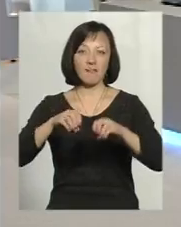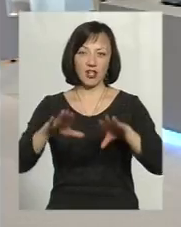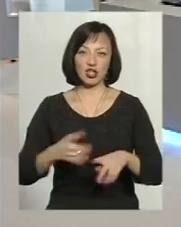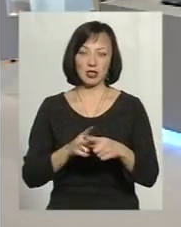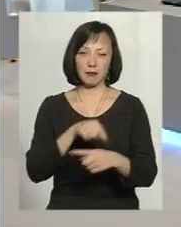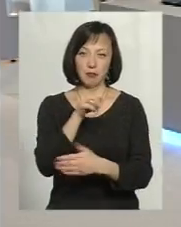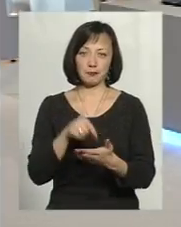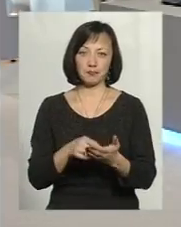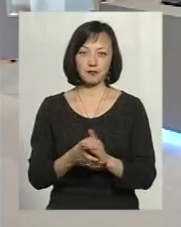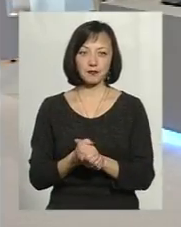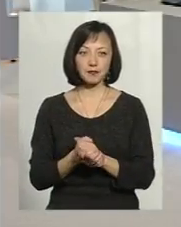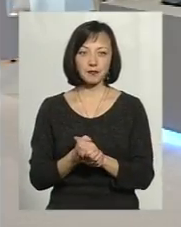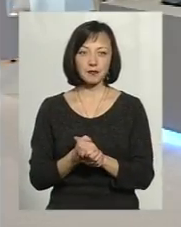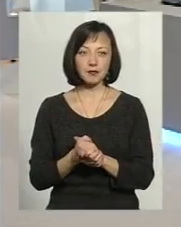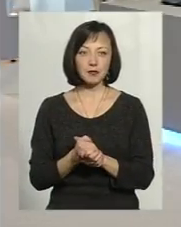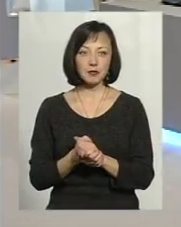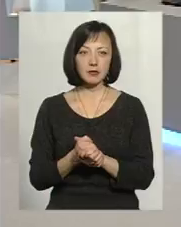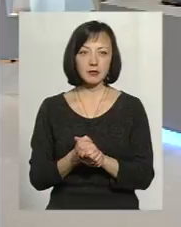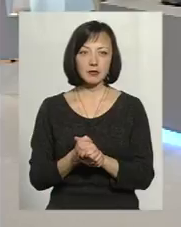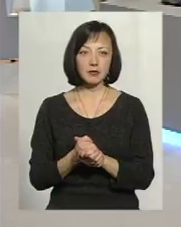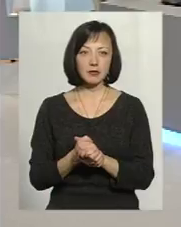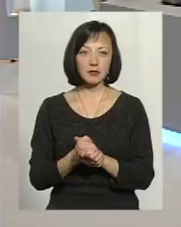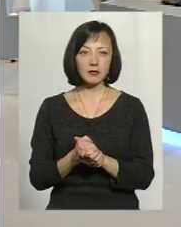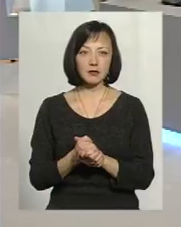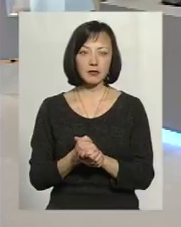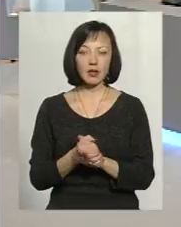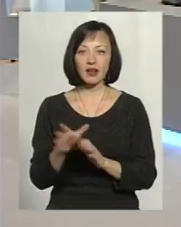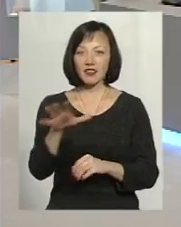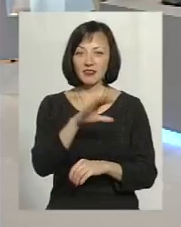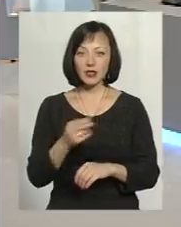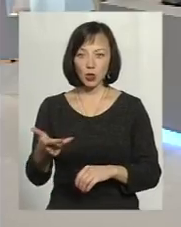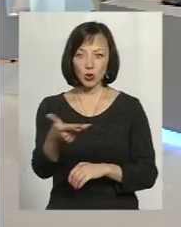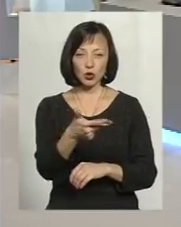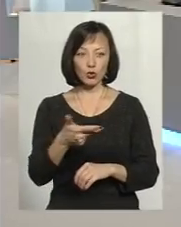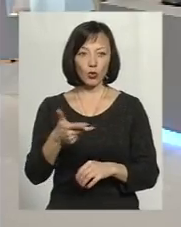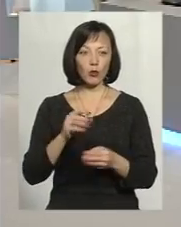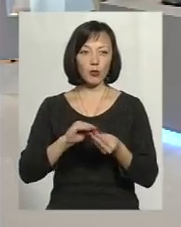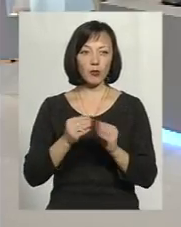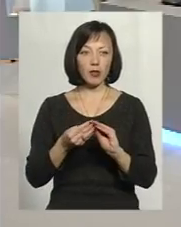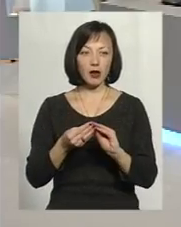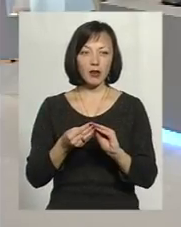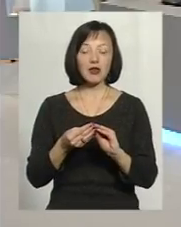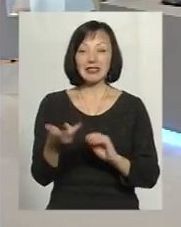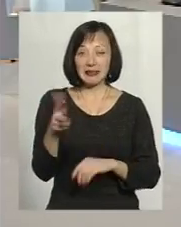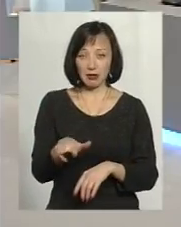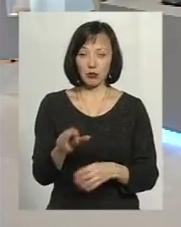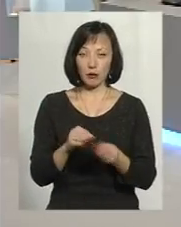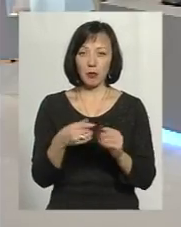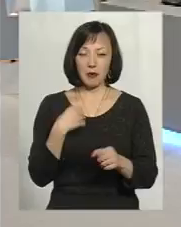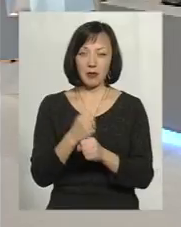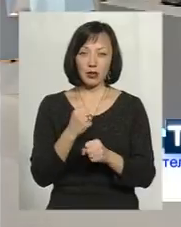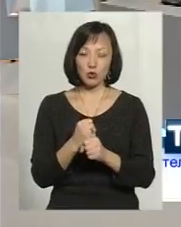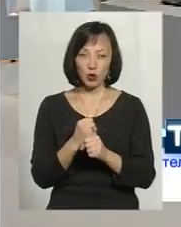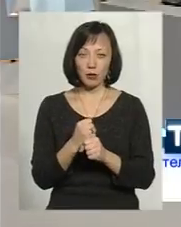Ну, власне, по всіх трьох проблемах працюємо. Якщо говорити